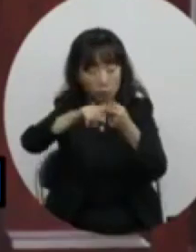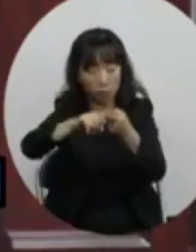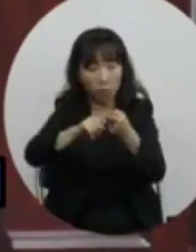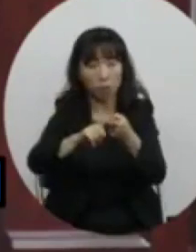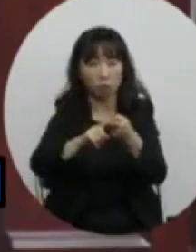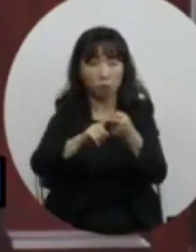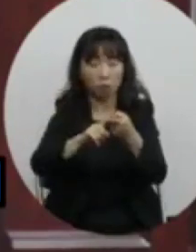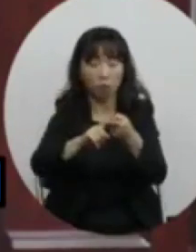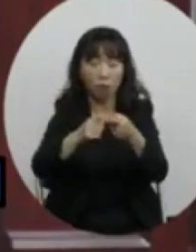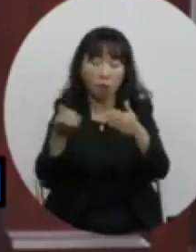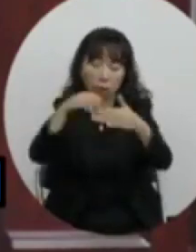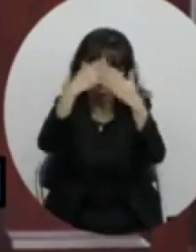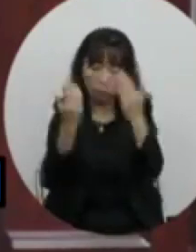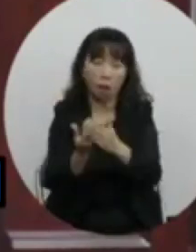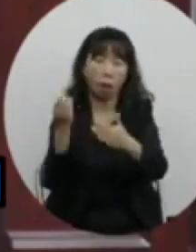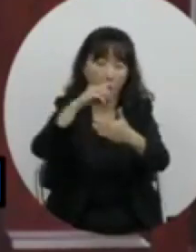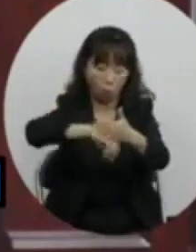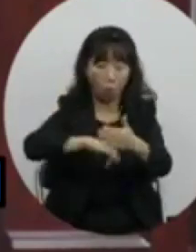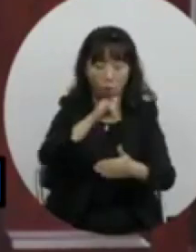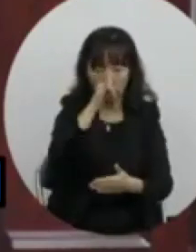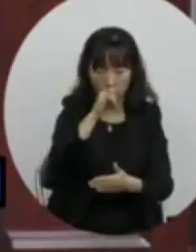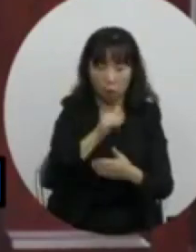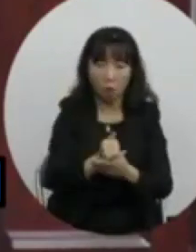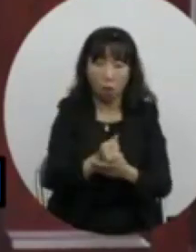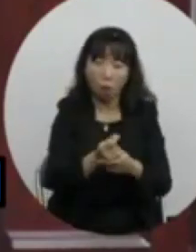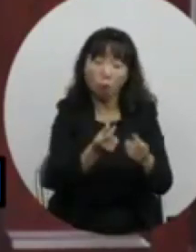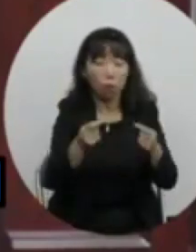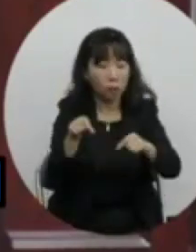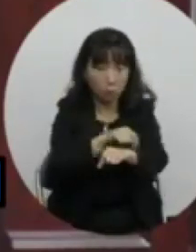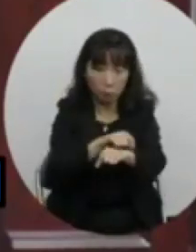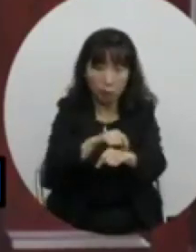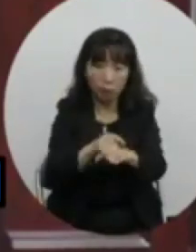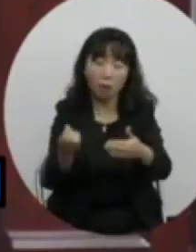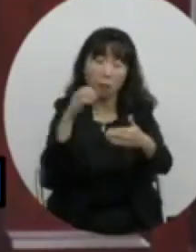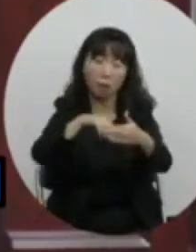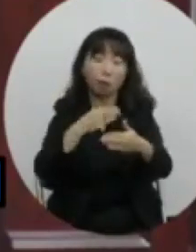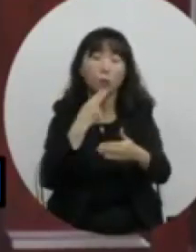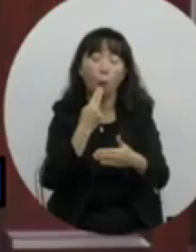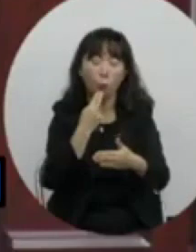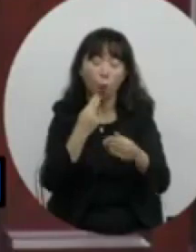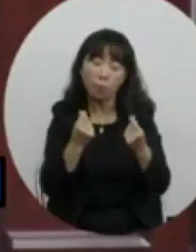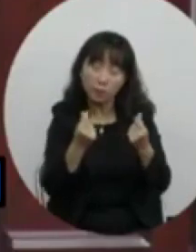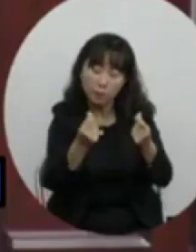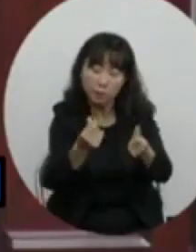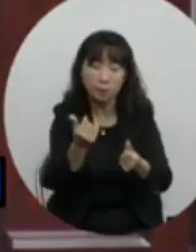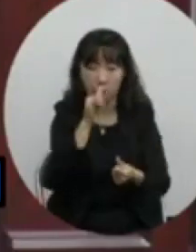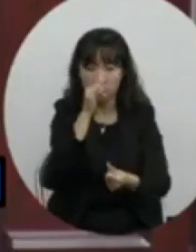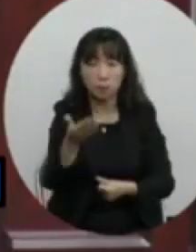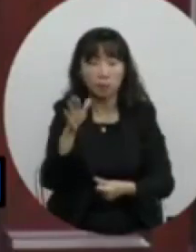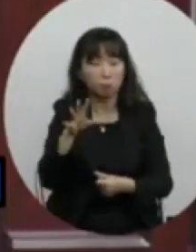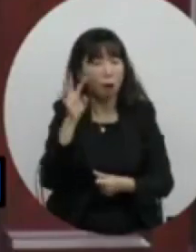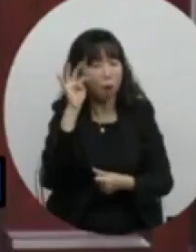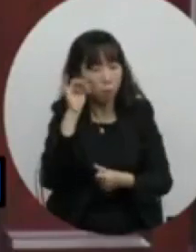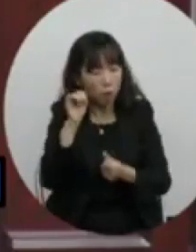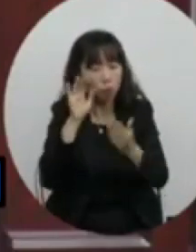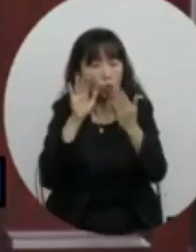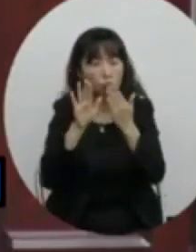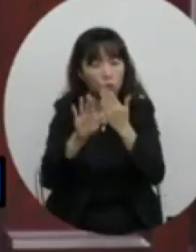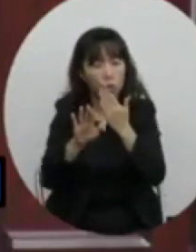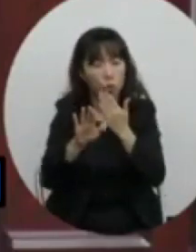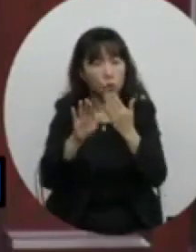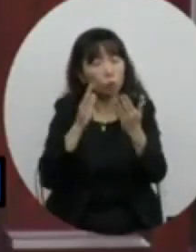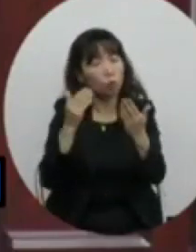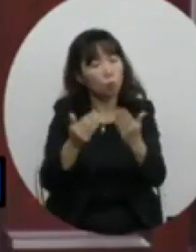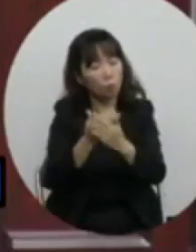골자입니다. 별반 다를 게 없는 계획들이 수립되고 또 수립되고 있지만 정작 몇 년이 지나도 변화와